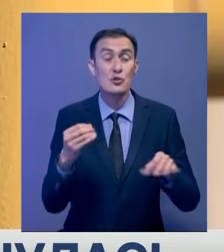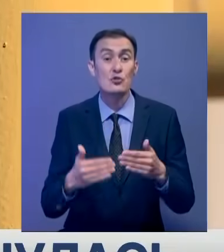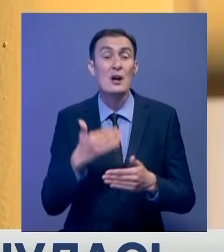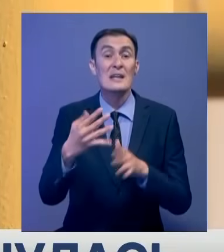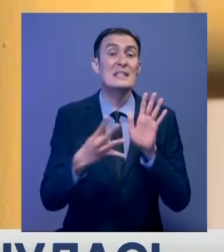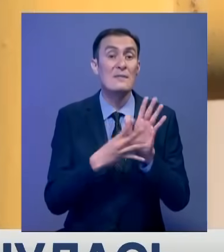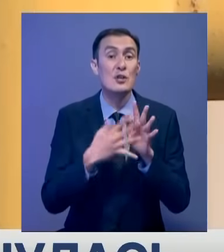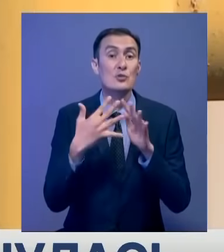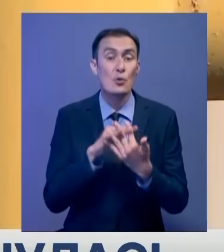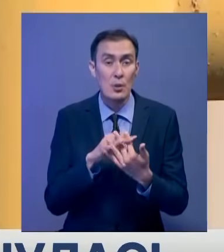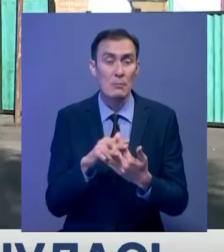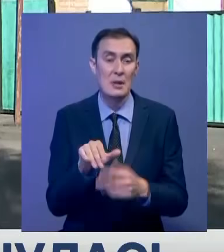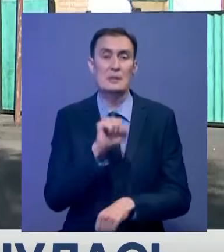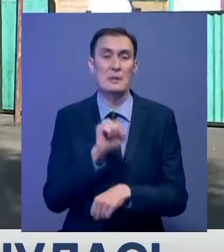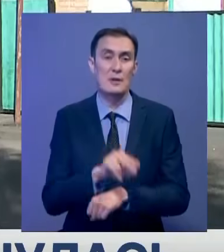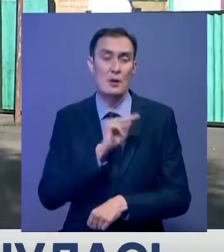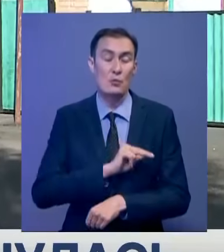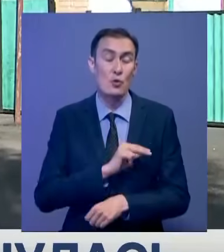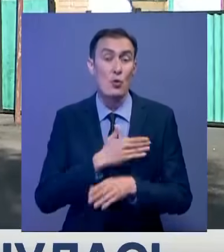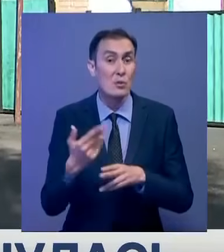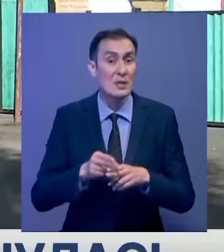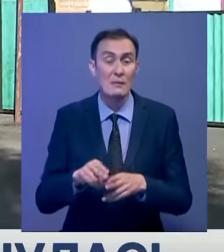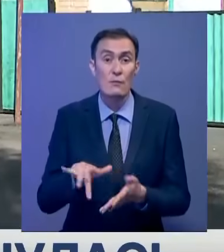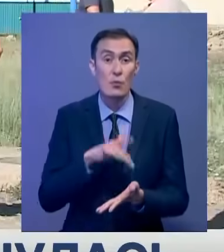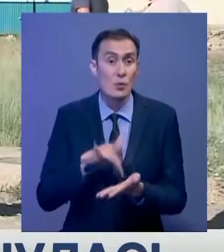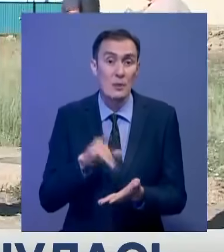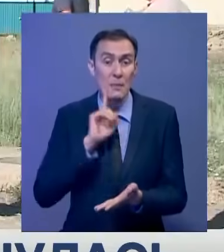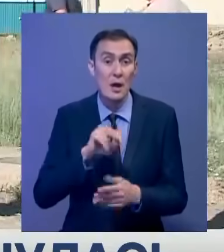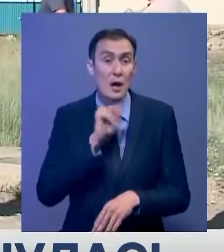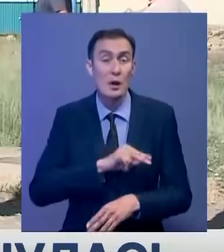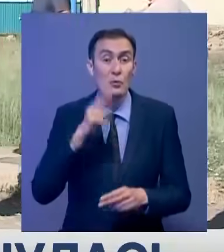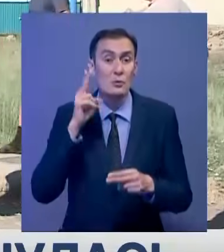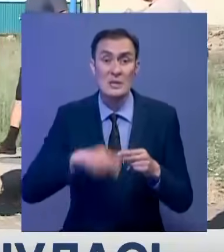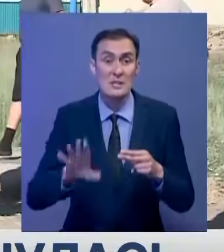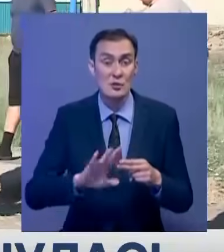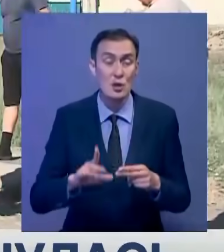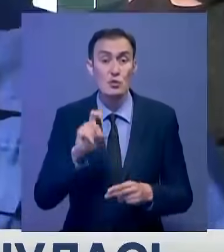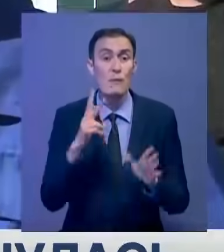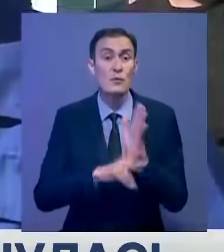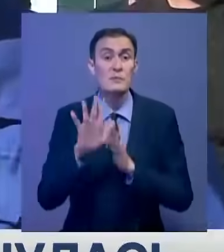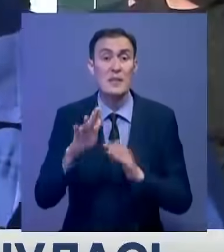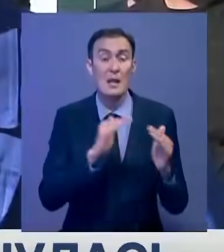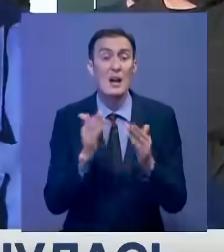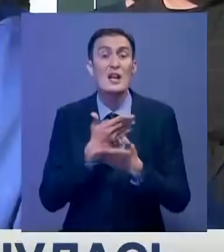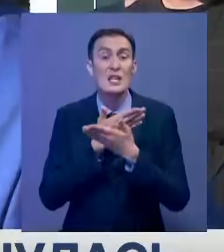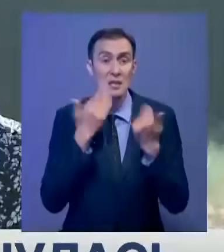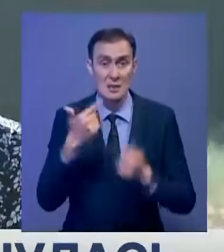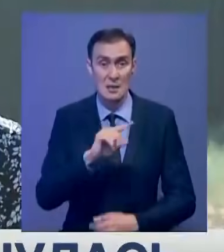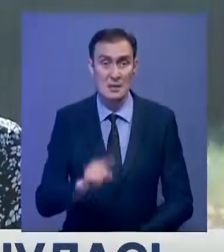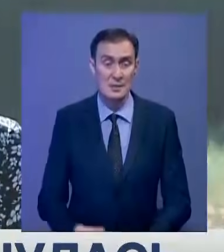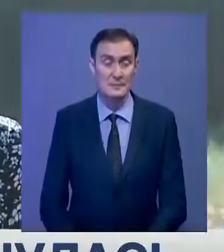к 9 селам, проект приостановили, после чего даже в райцентре работу не завершили. В 185 домах еще нет голубого